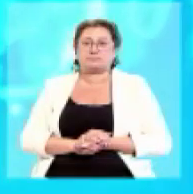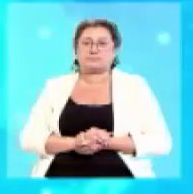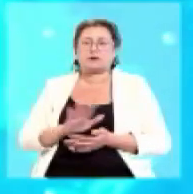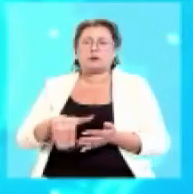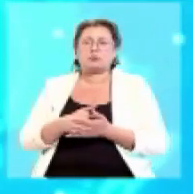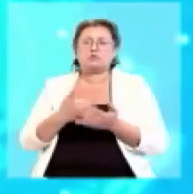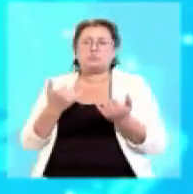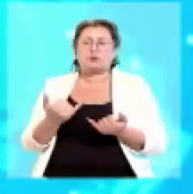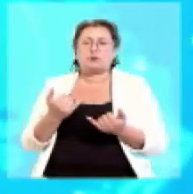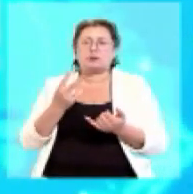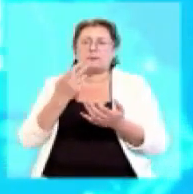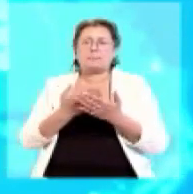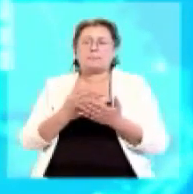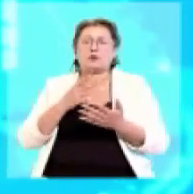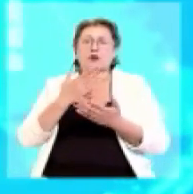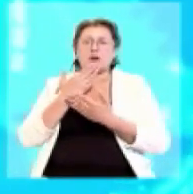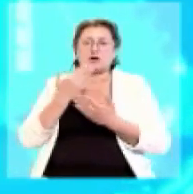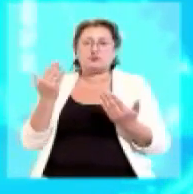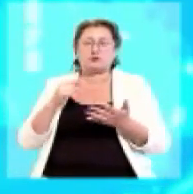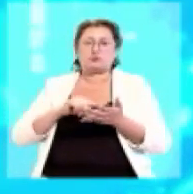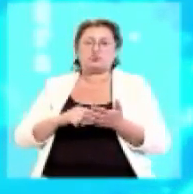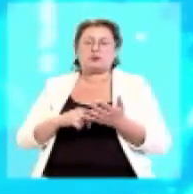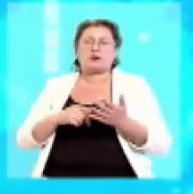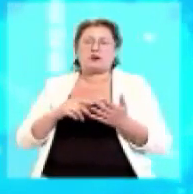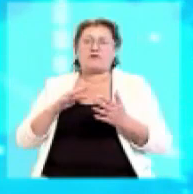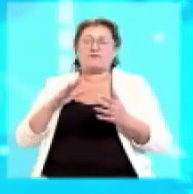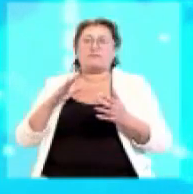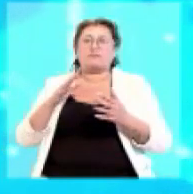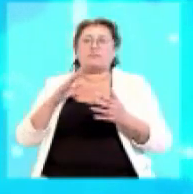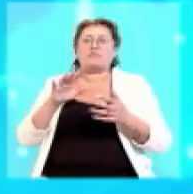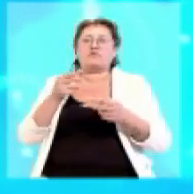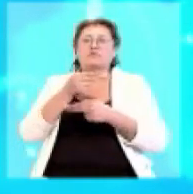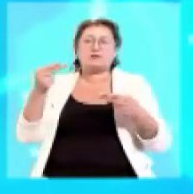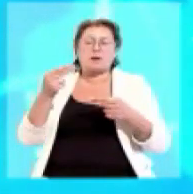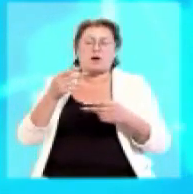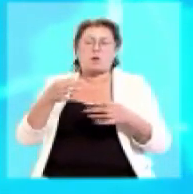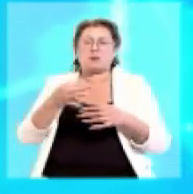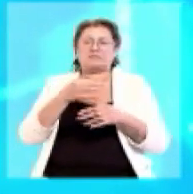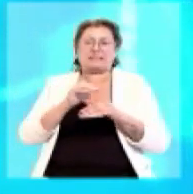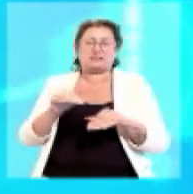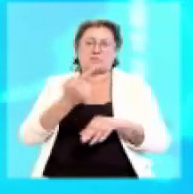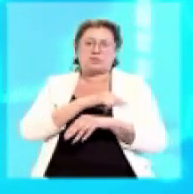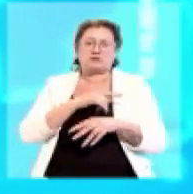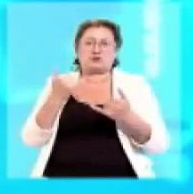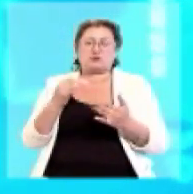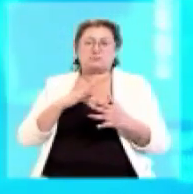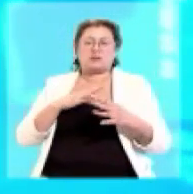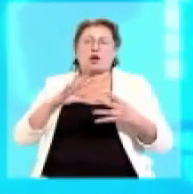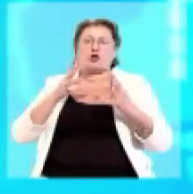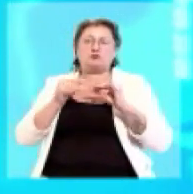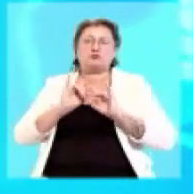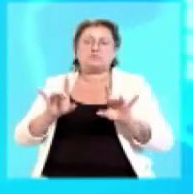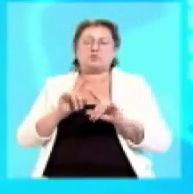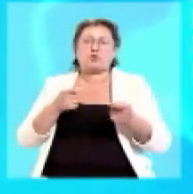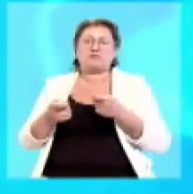Облыстық балалар ауруханасы төңірегіндегі дауға әлі күнге дейін соңғы нүкте қойылған жоқ. Бүгін денсаулық сақтау басқармасының басшысы осы төңіректе